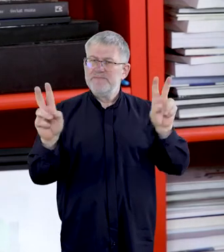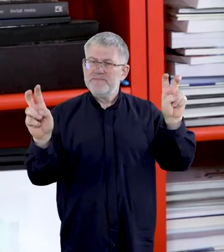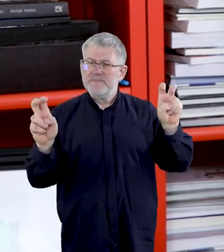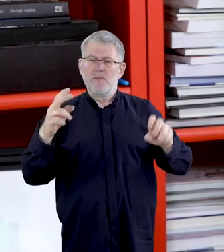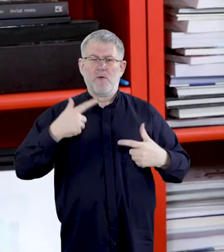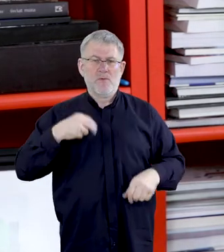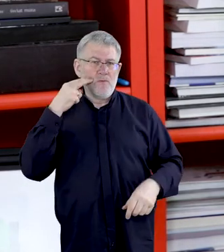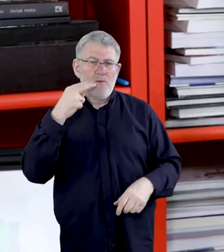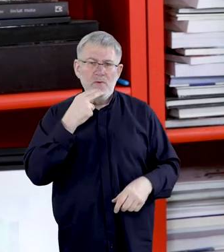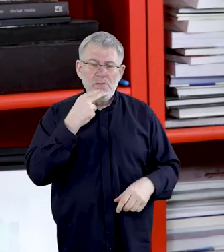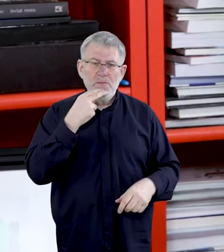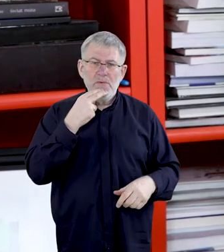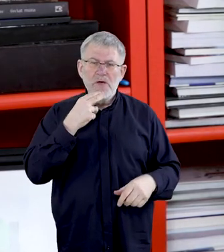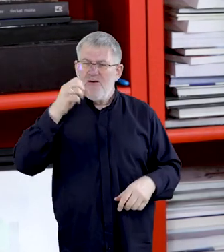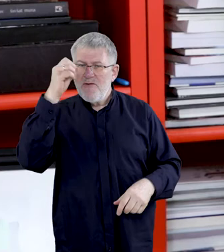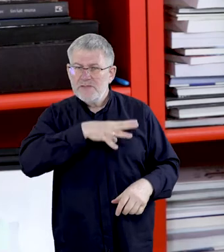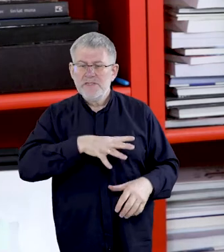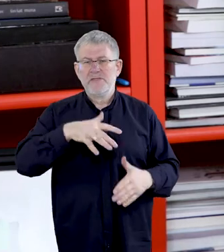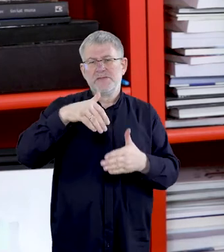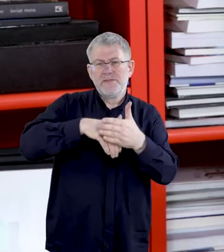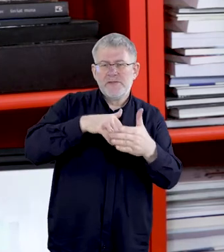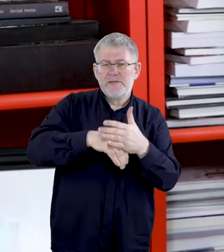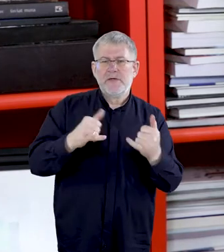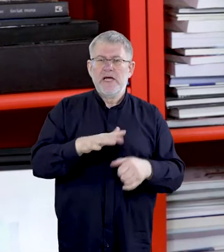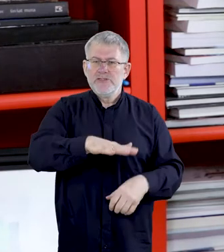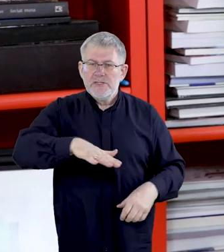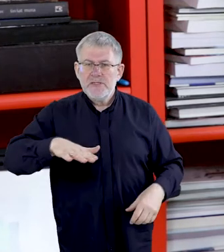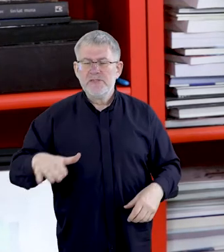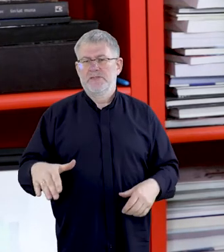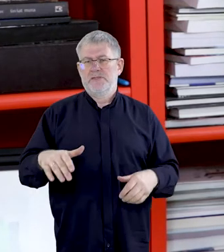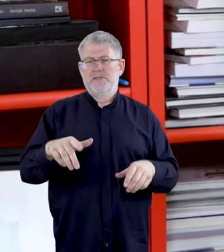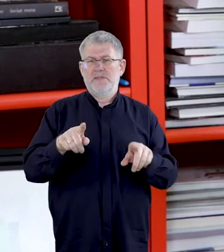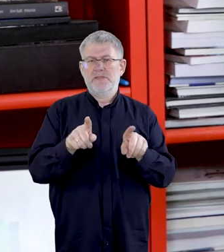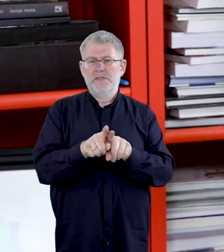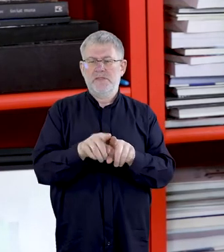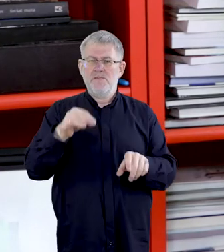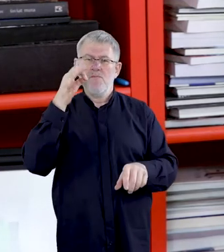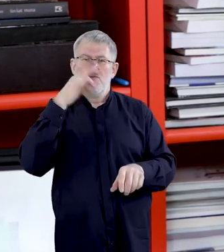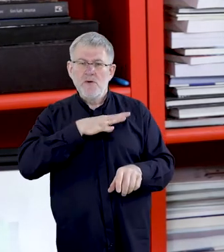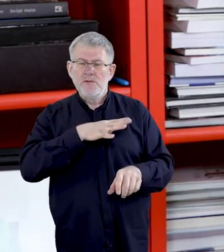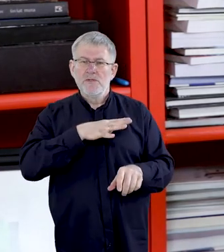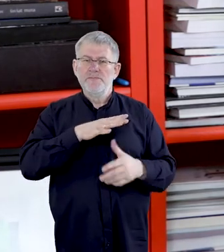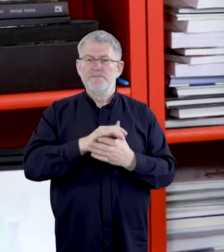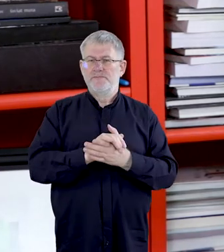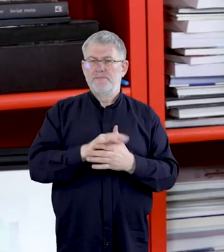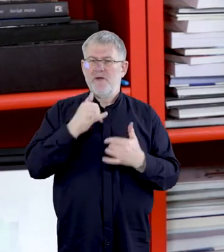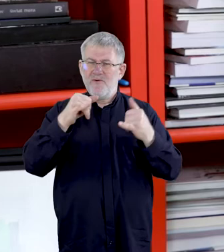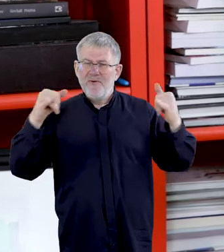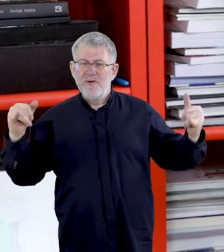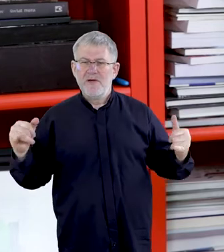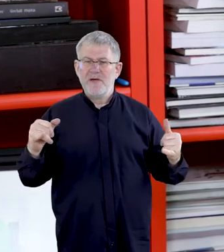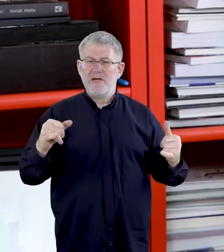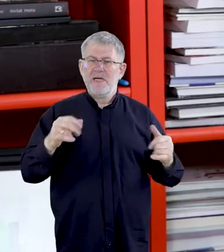głuchych, gorszego traktowania zarówno dzieci, przede wszystkim chyba młodszych, prawda, w różnych